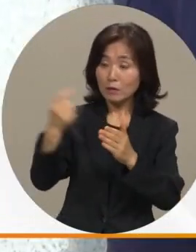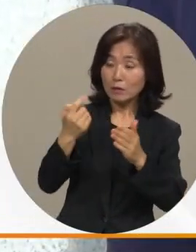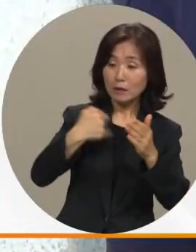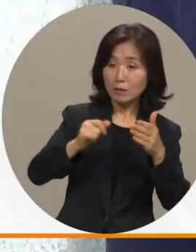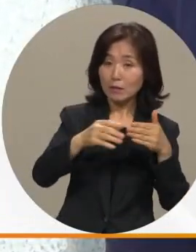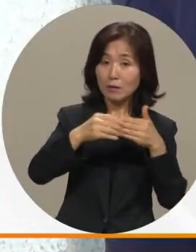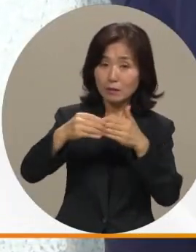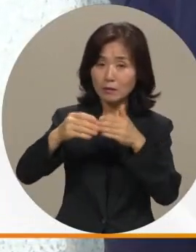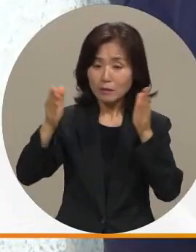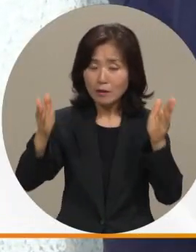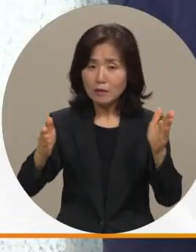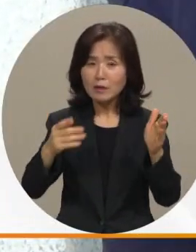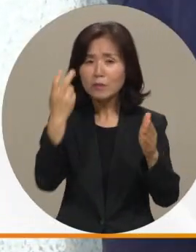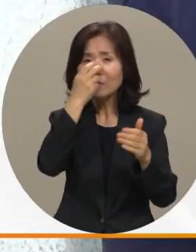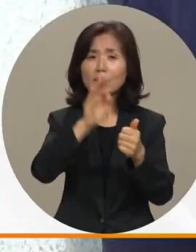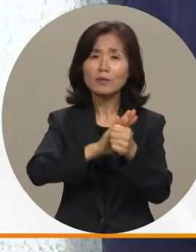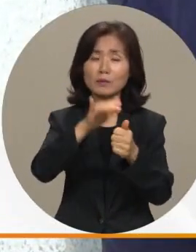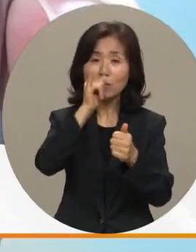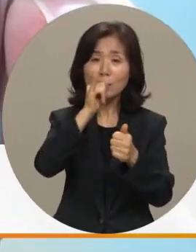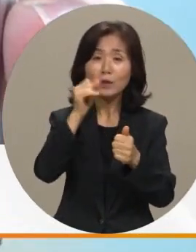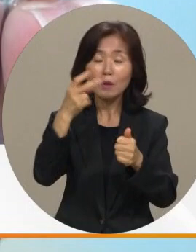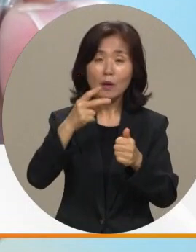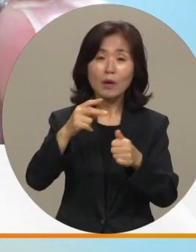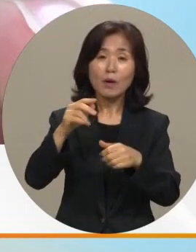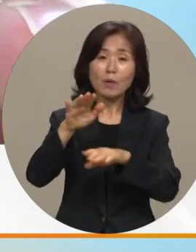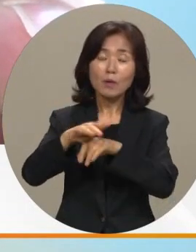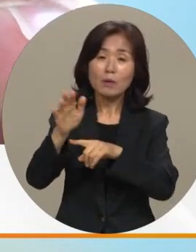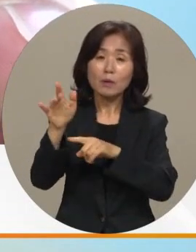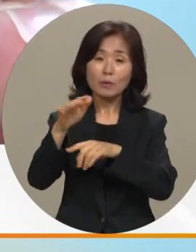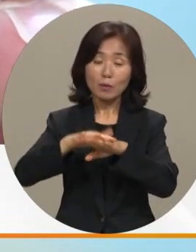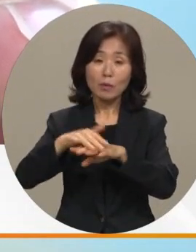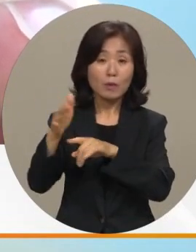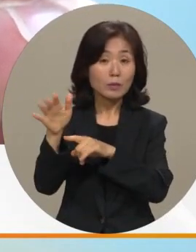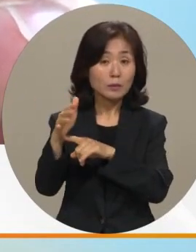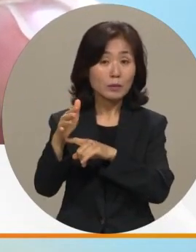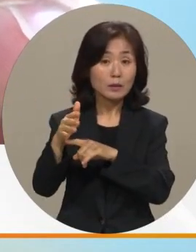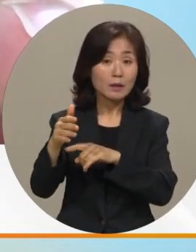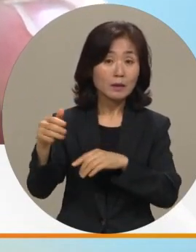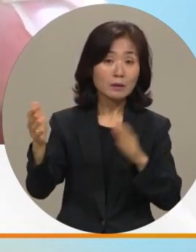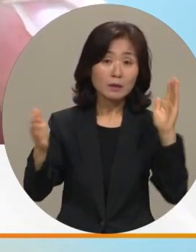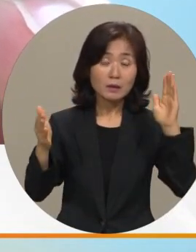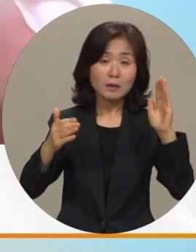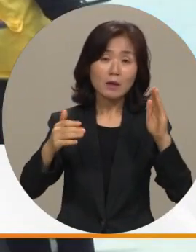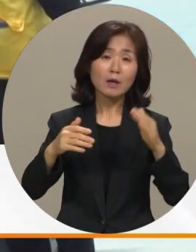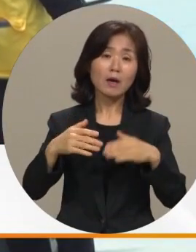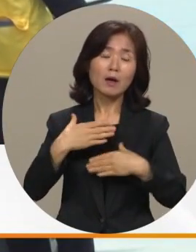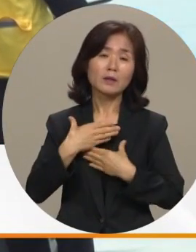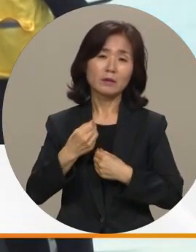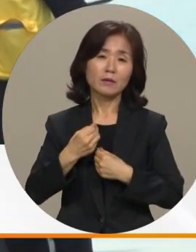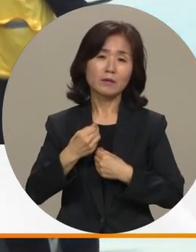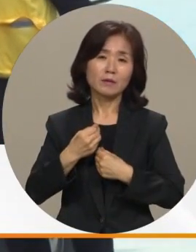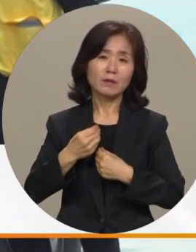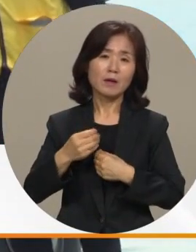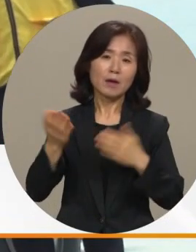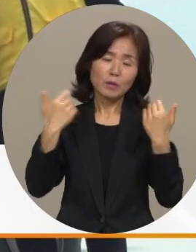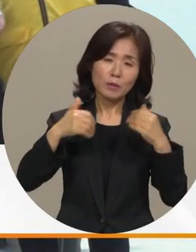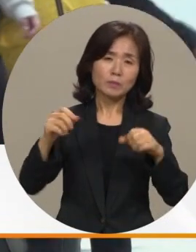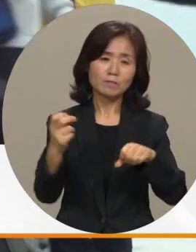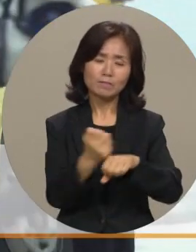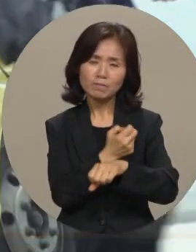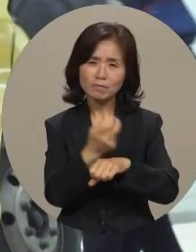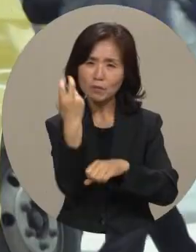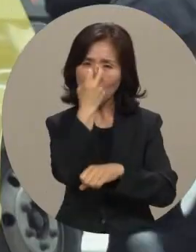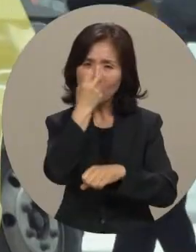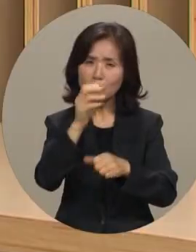또 대중교통이 불편한 농어촌 지역 학생들이 쉽고 안전하게 학교나 돌봄 센터에 다닐 수 있게 스마트 안심 셔틀도